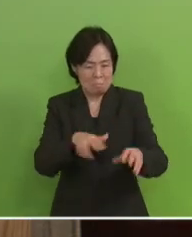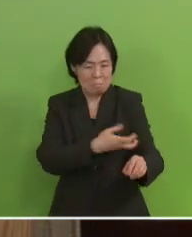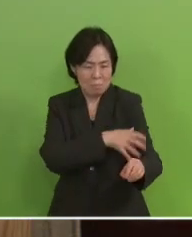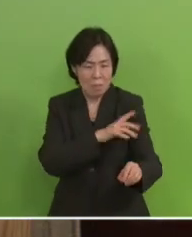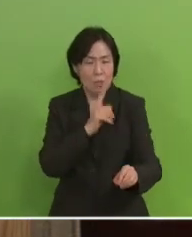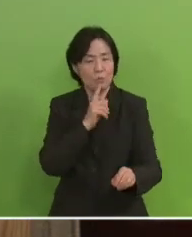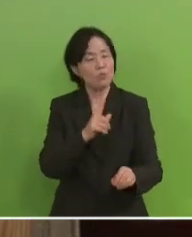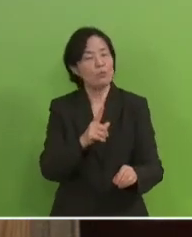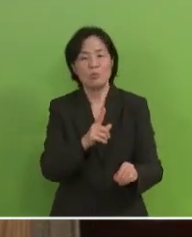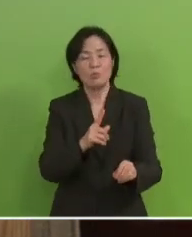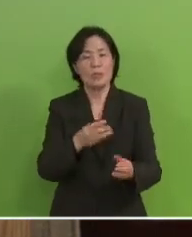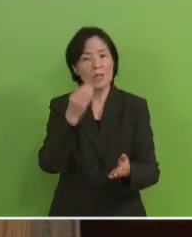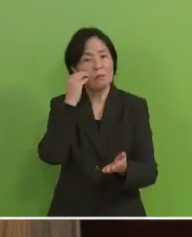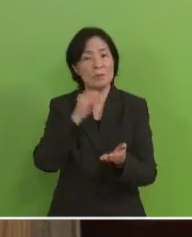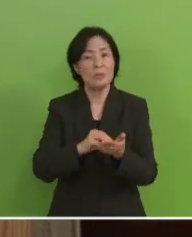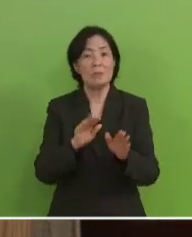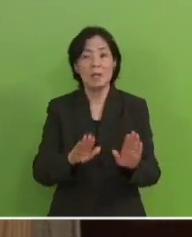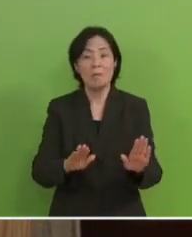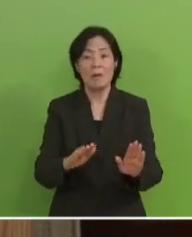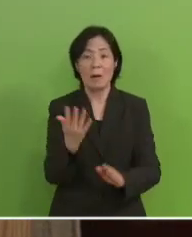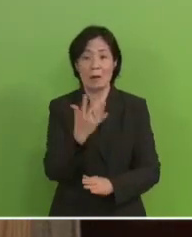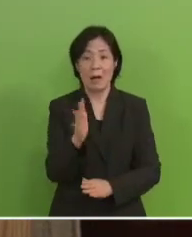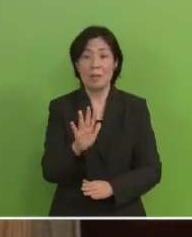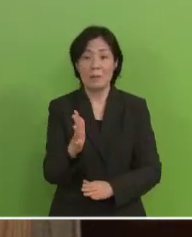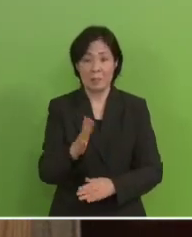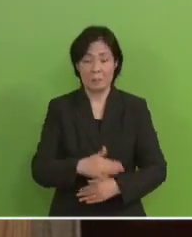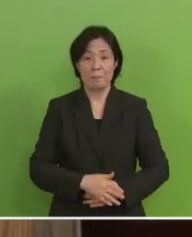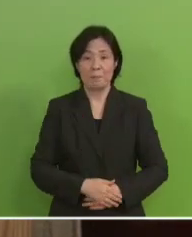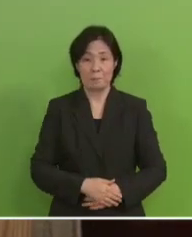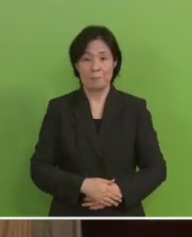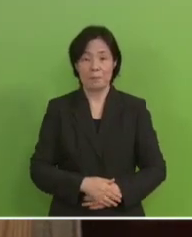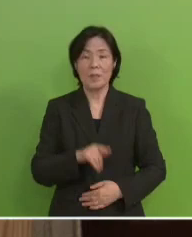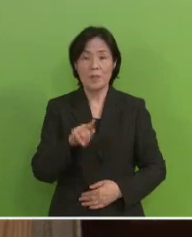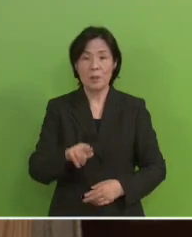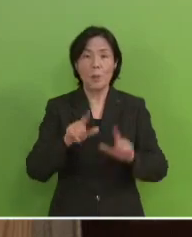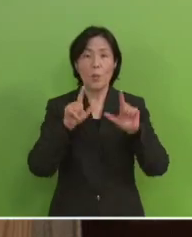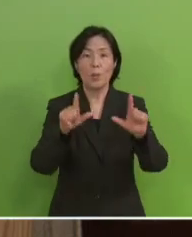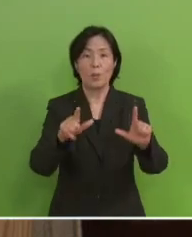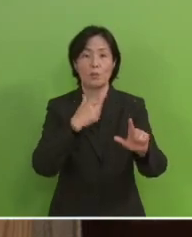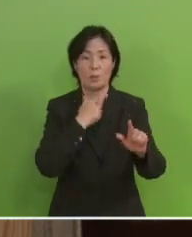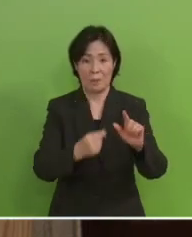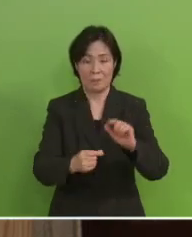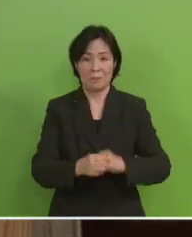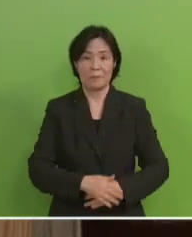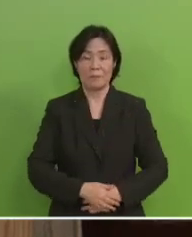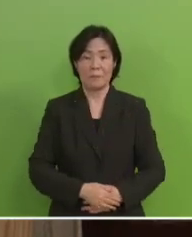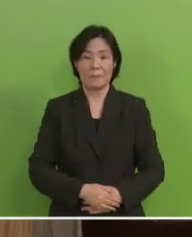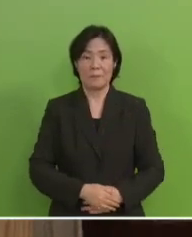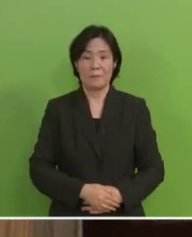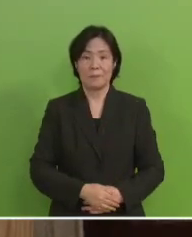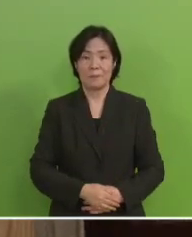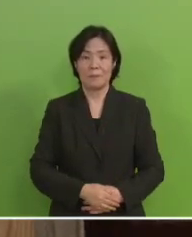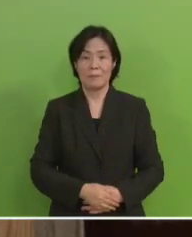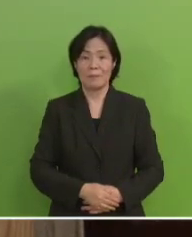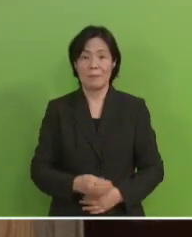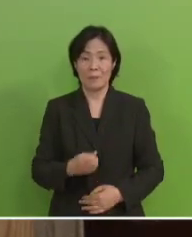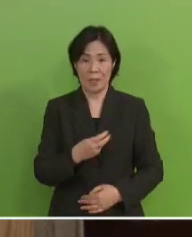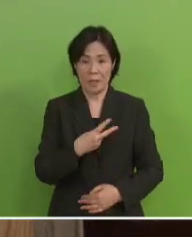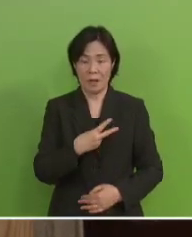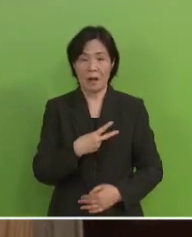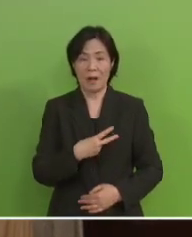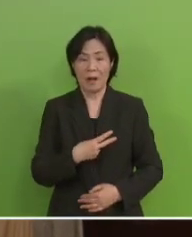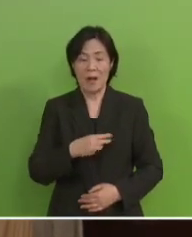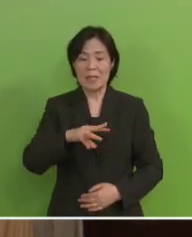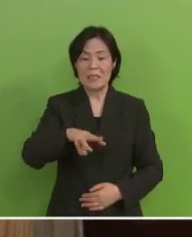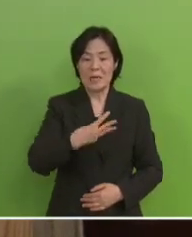いう確認は今のところ見えておりませんそこをご報告させていただきますなお